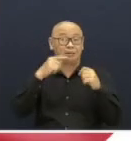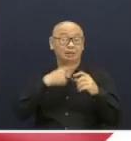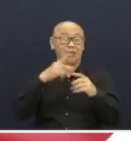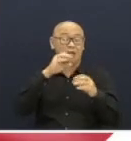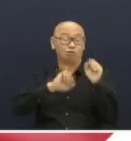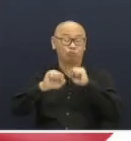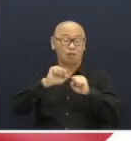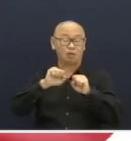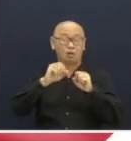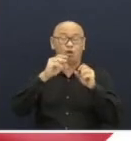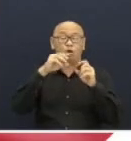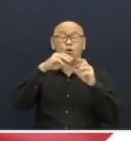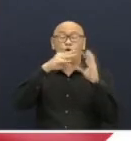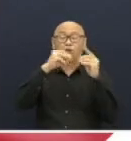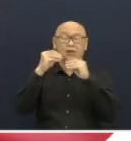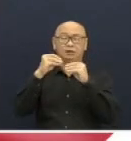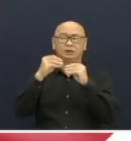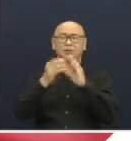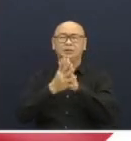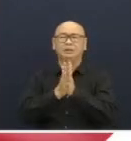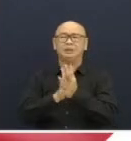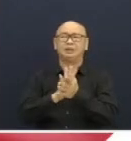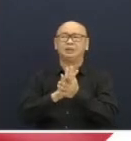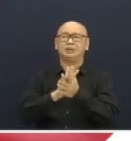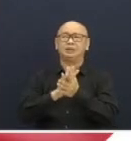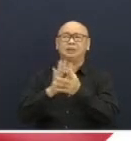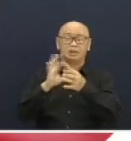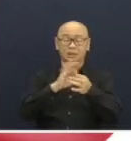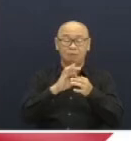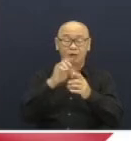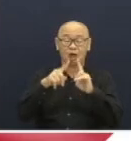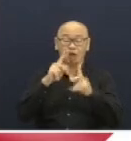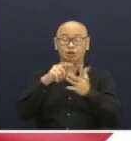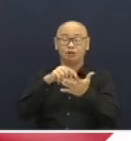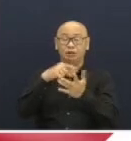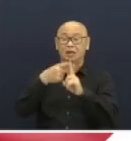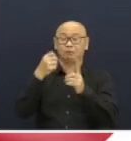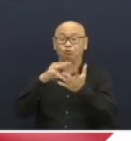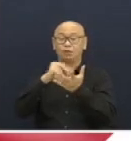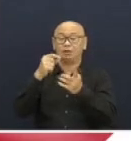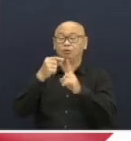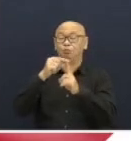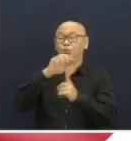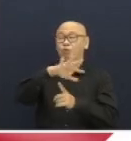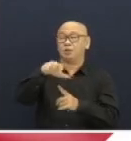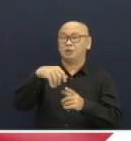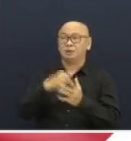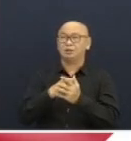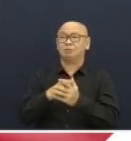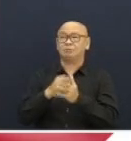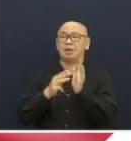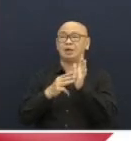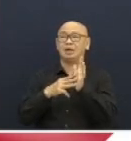koordinasi. Jadi kolaborasi, kalau integrasi itu dari pusat kepada provinsi, maka kolaborasinya adalah